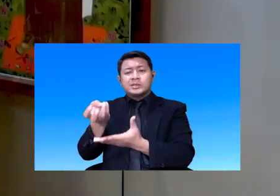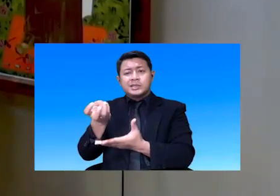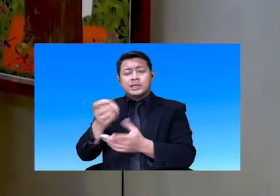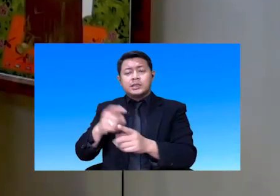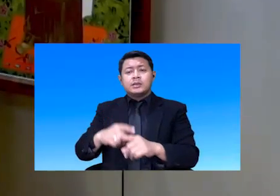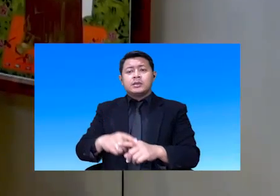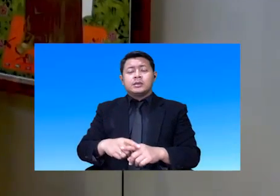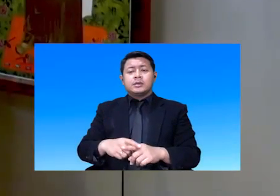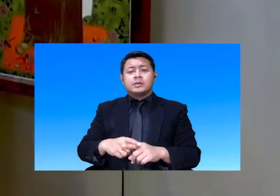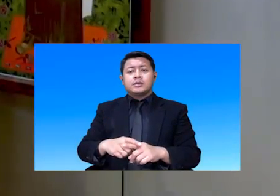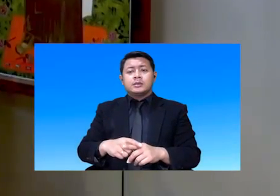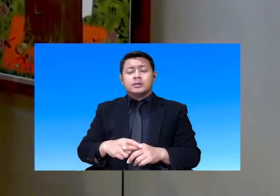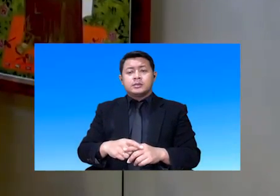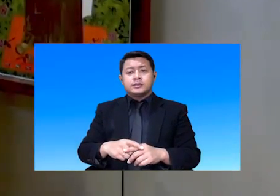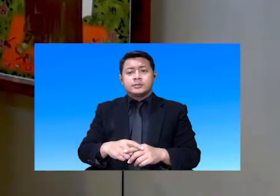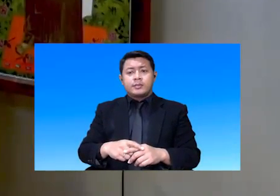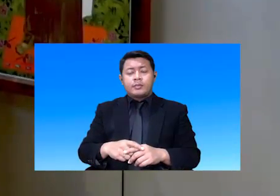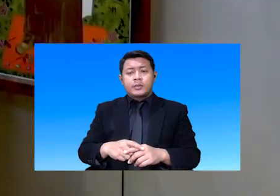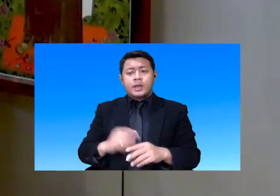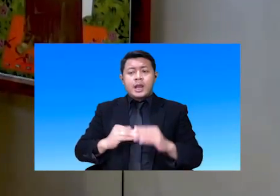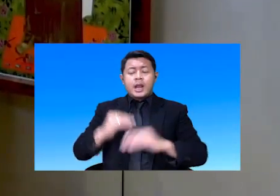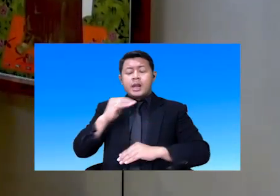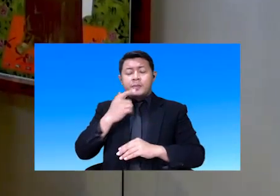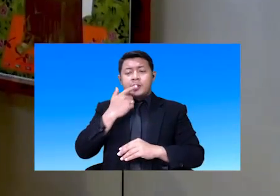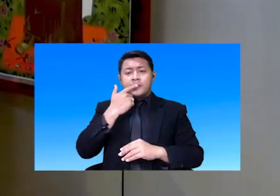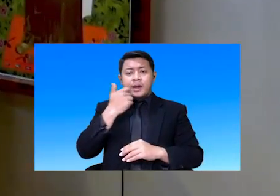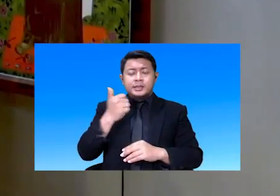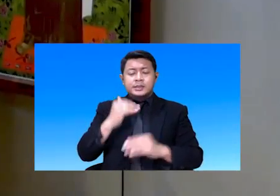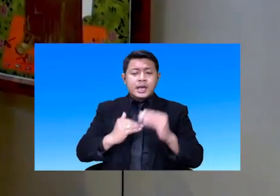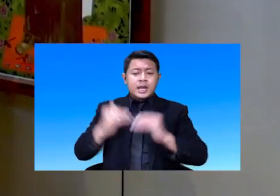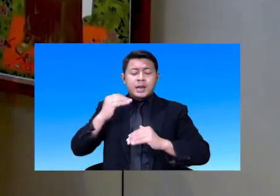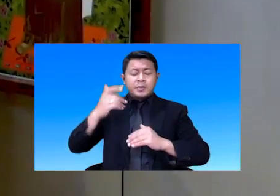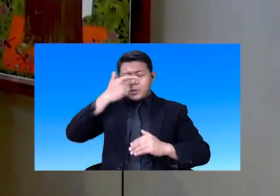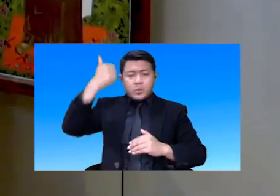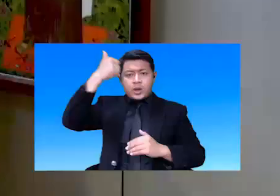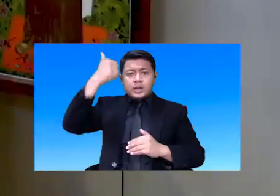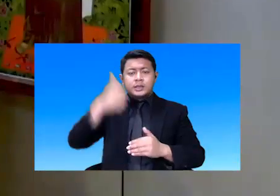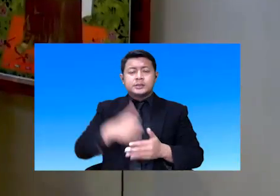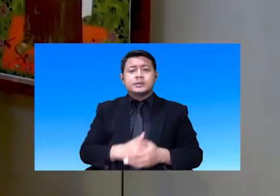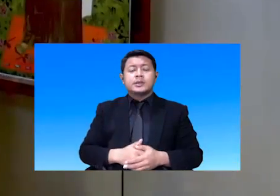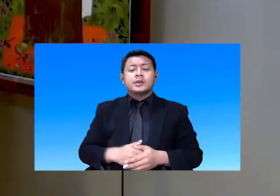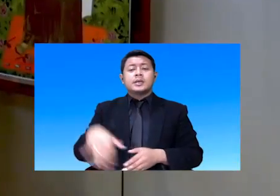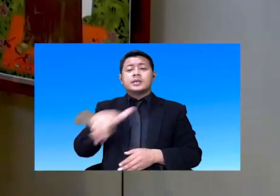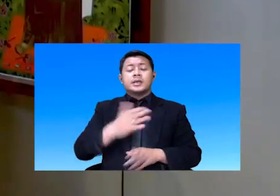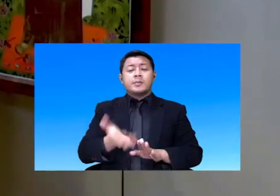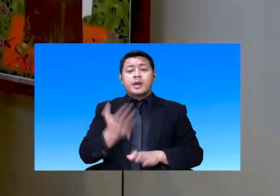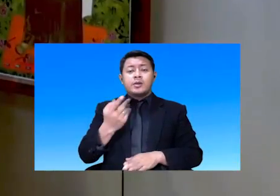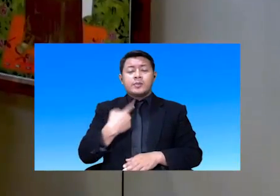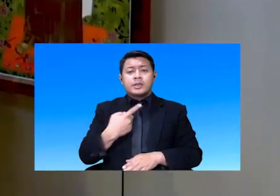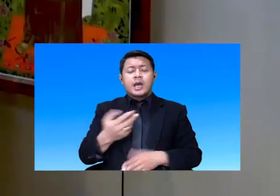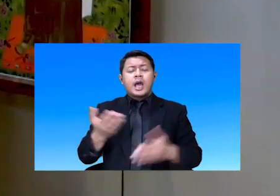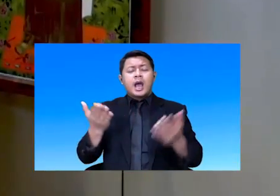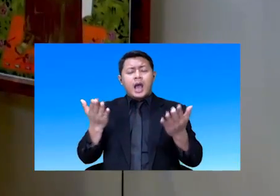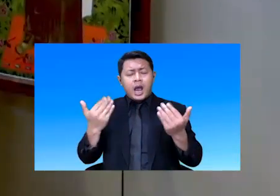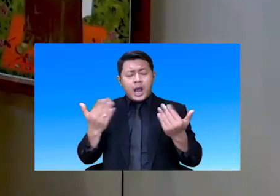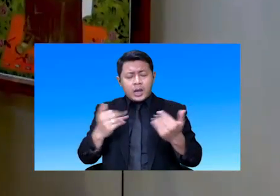dipotong. Tetapi lebih banyak ini juga mengandung makna lebih manis, lebih berkualitas. Demikian juga hidup